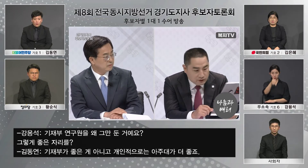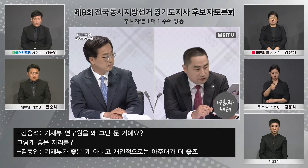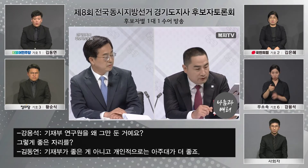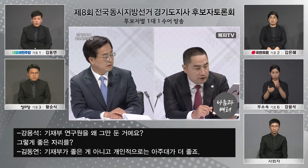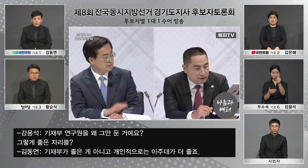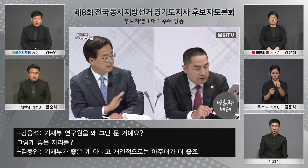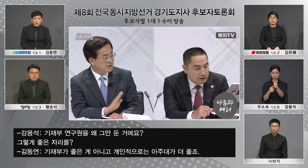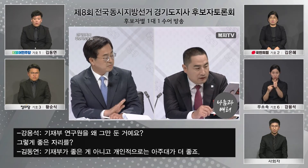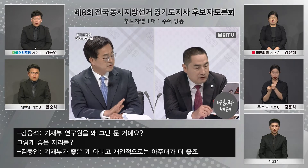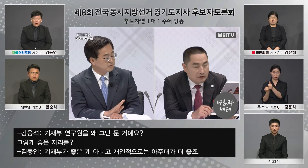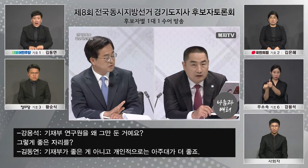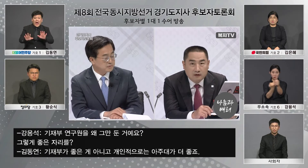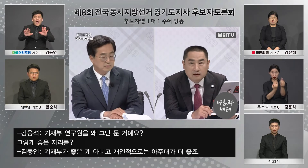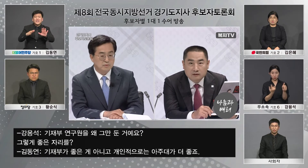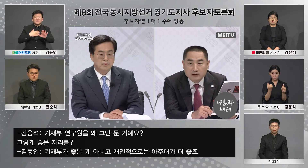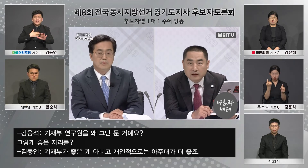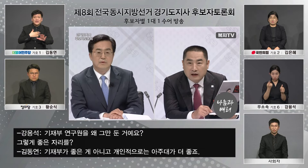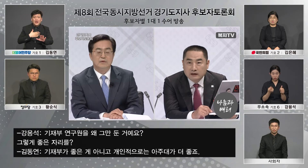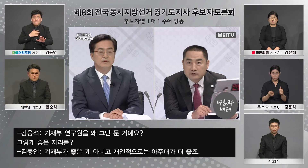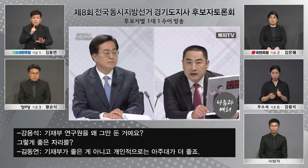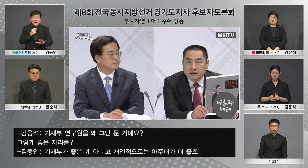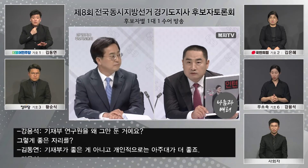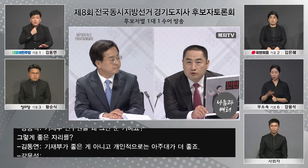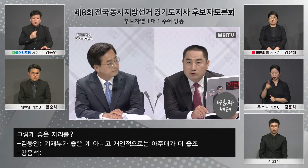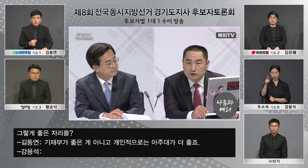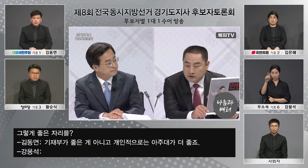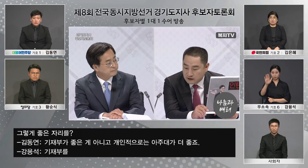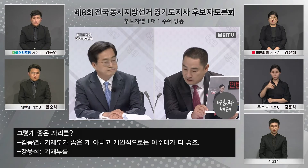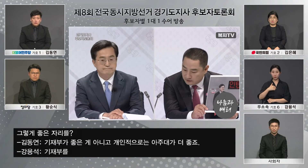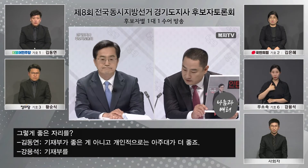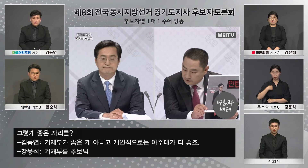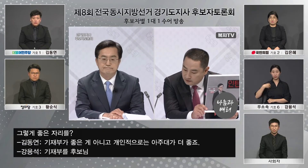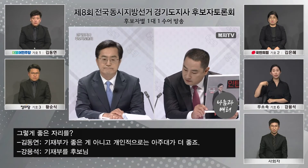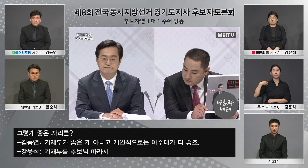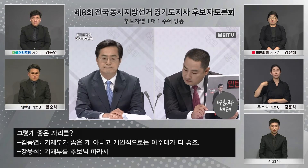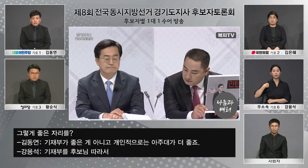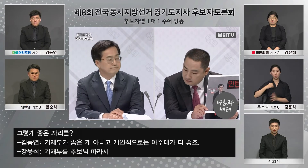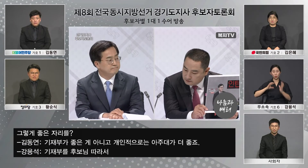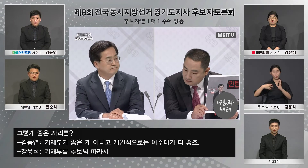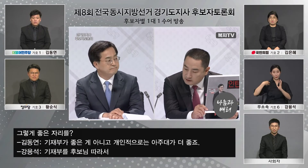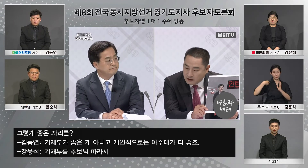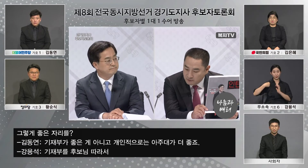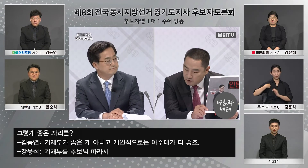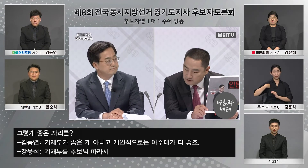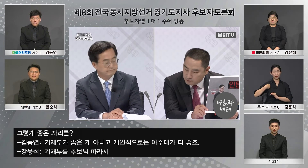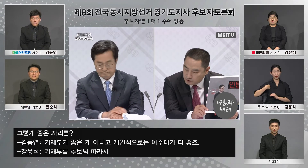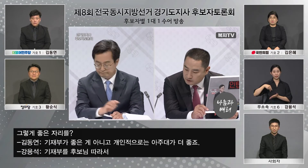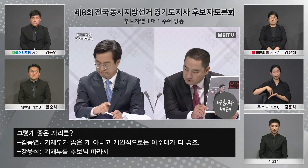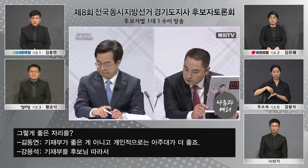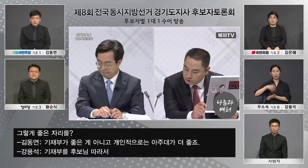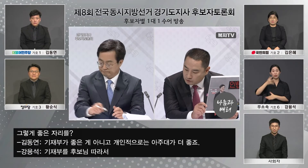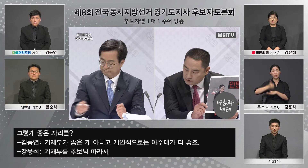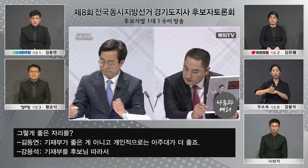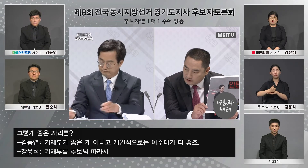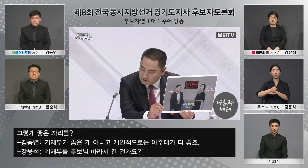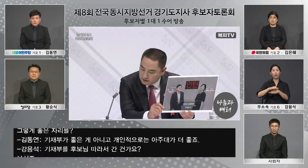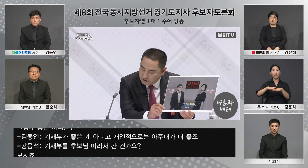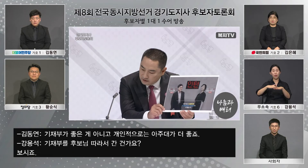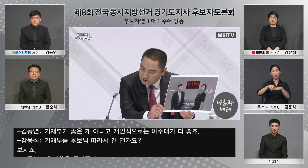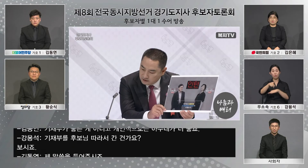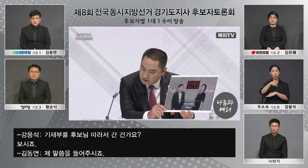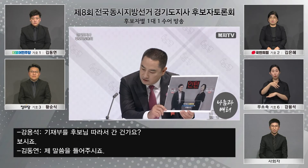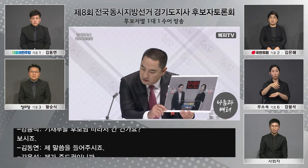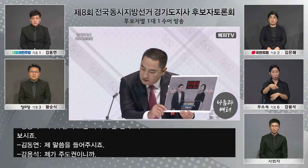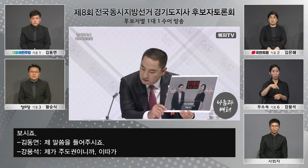하여간 보시죠. 그러면 아니요, 제 말씀을 들어주십시오. 그러고 네, 아니 제가 주도권이니까 그 이따가 해명하세요. 본인이 주도권 할 때.